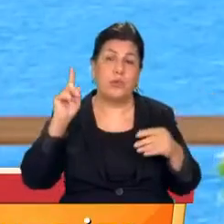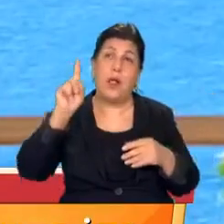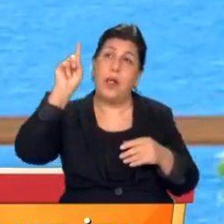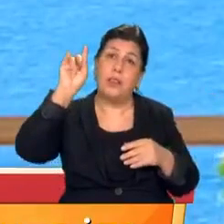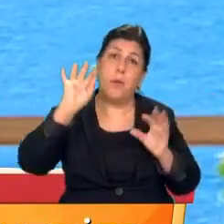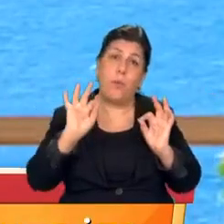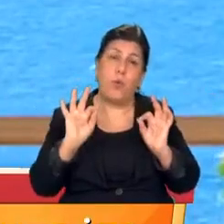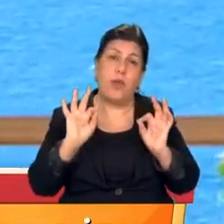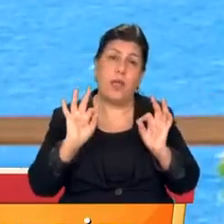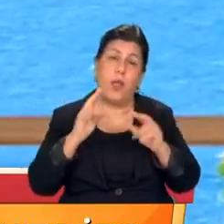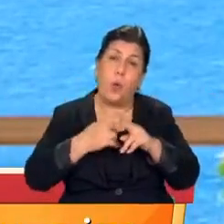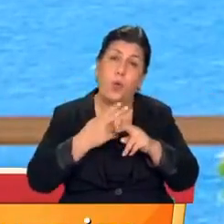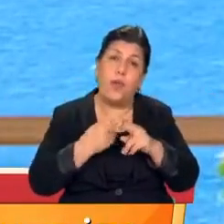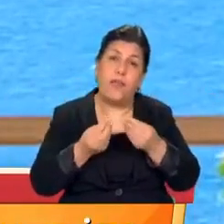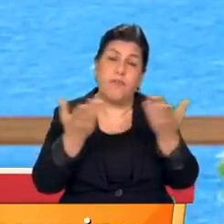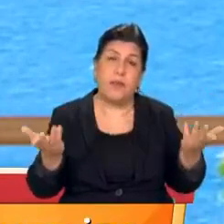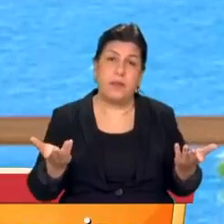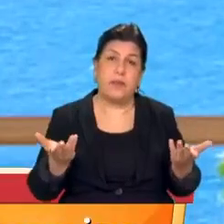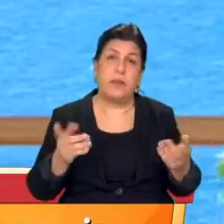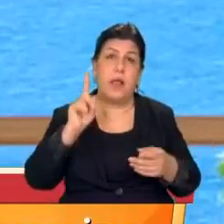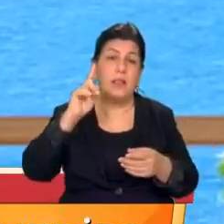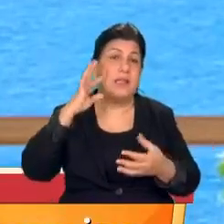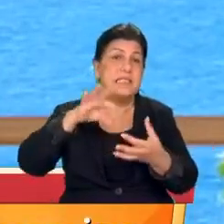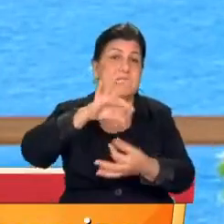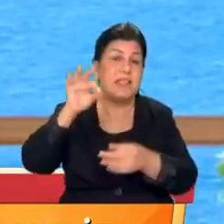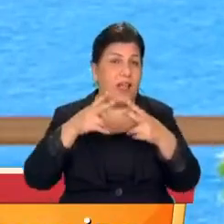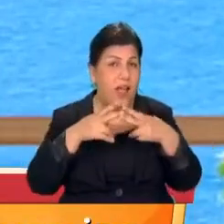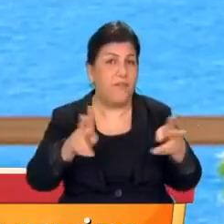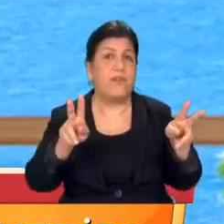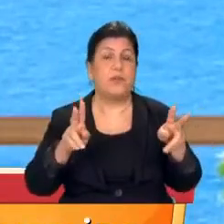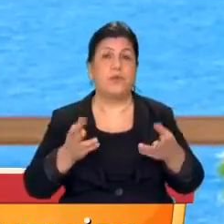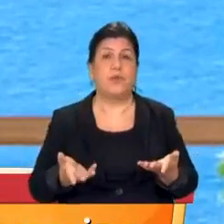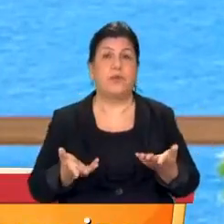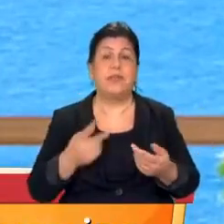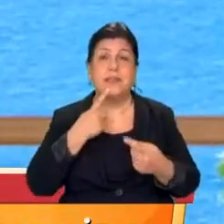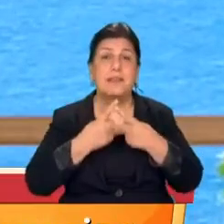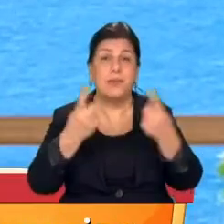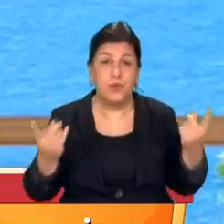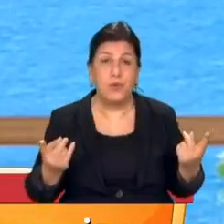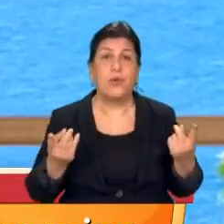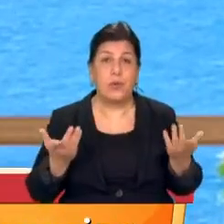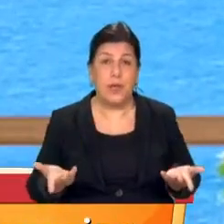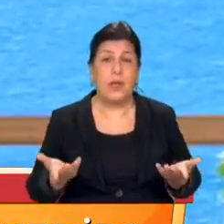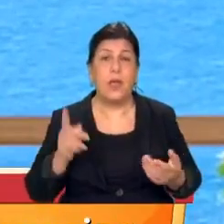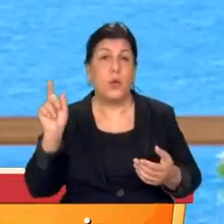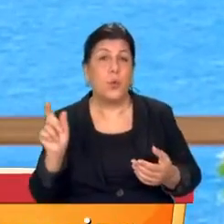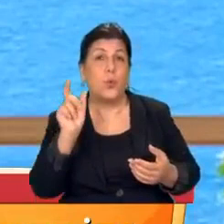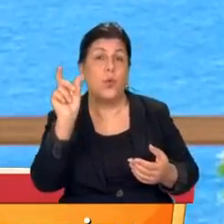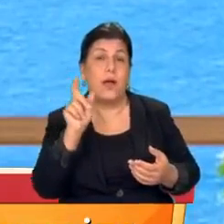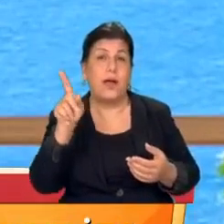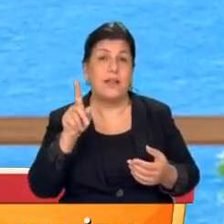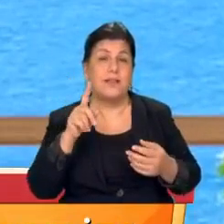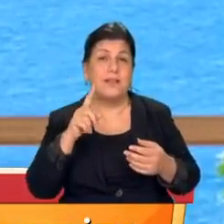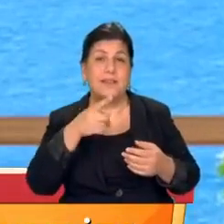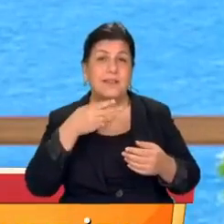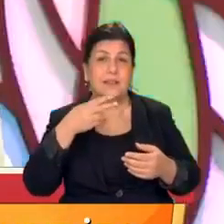böyle veriyor Allah kulunu affediyor diyor ya ne bir ay body en iyi en al